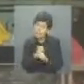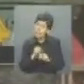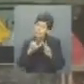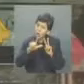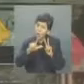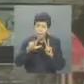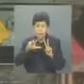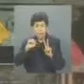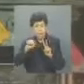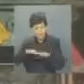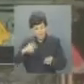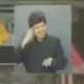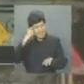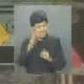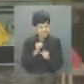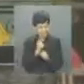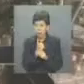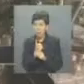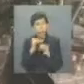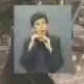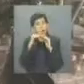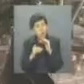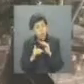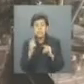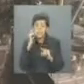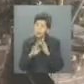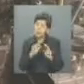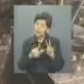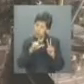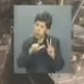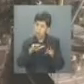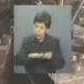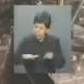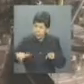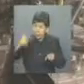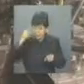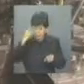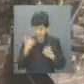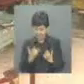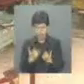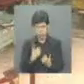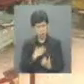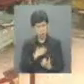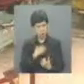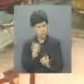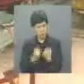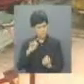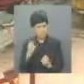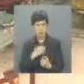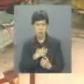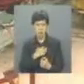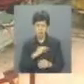คันอย่างที่เคยคาดการไว้แต่ก็ไม่น่าจะต่ำกว่า2ล้านคันนะคะเพราะพบว่ายังคงมีความต้องการรถใหม่แทนรถ